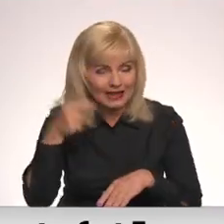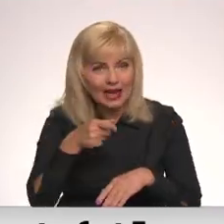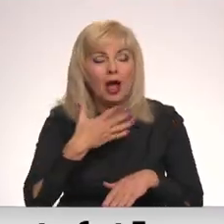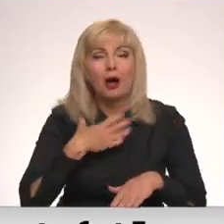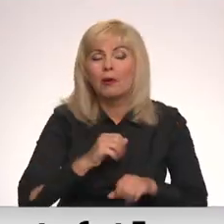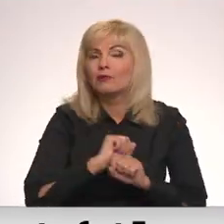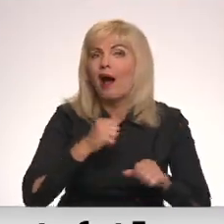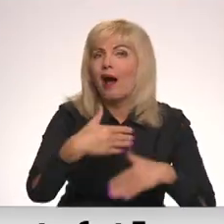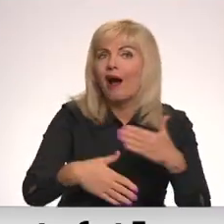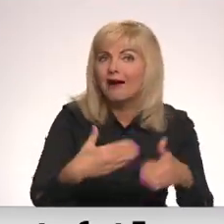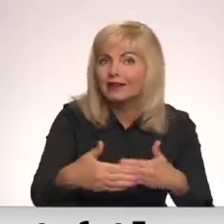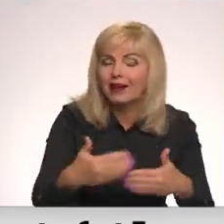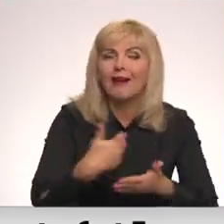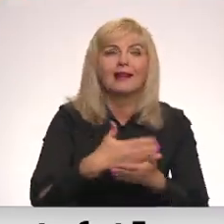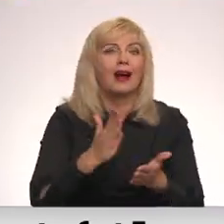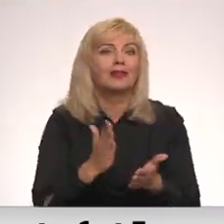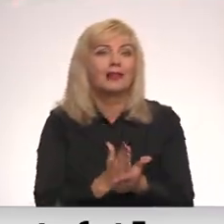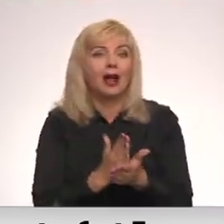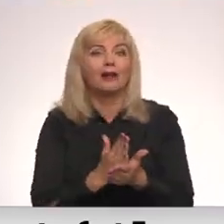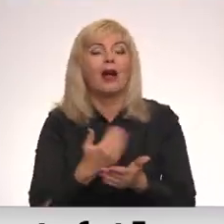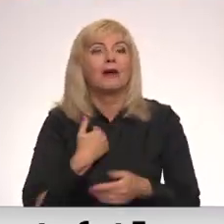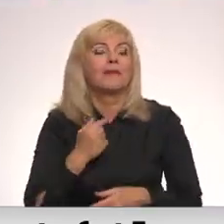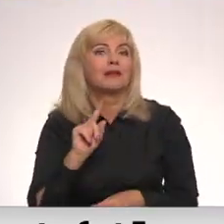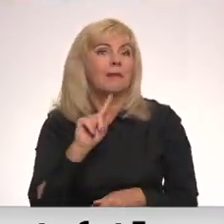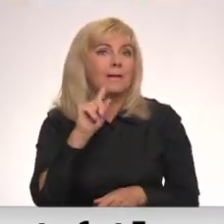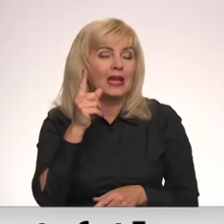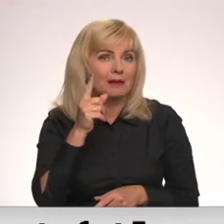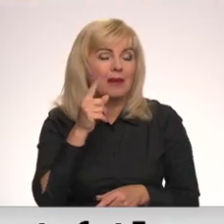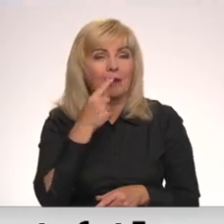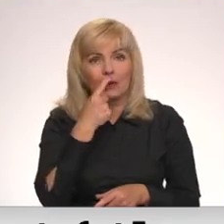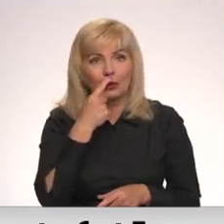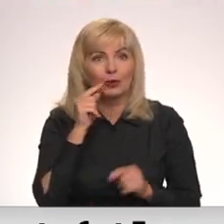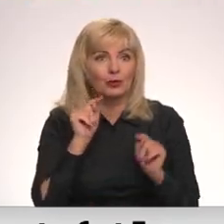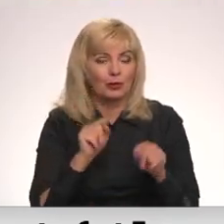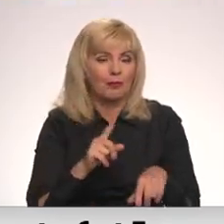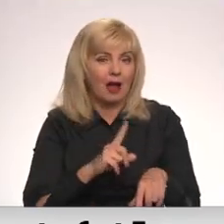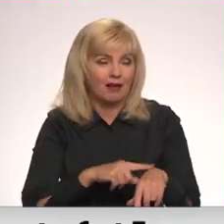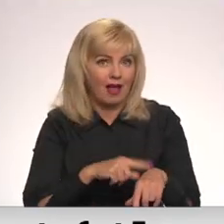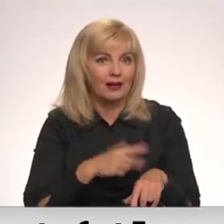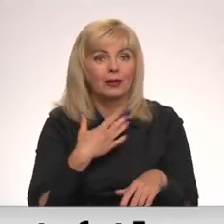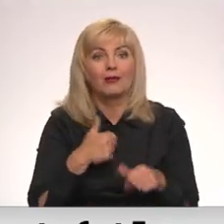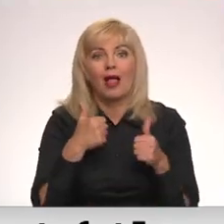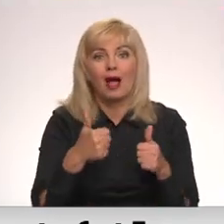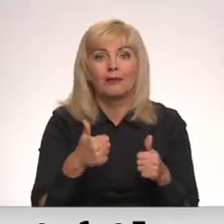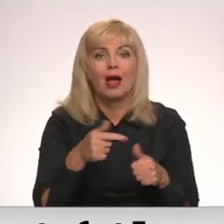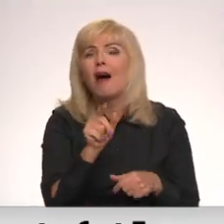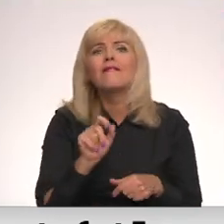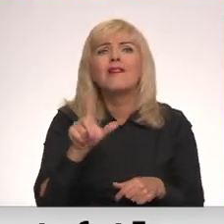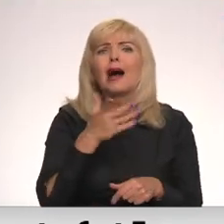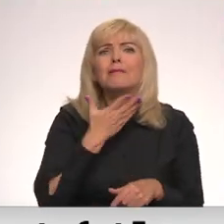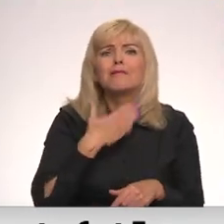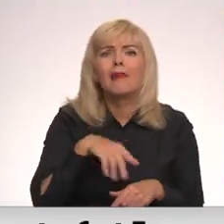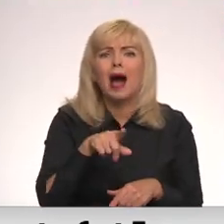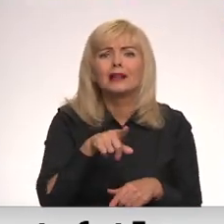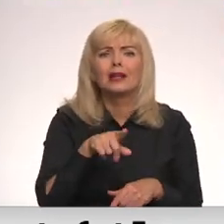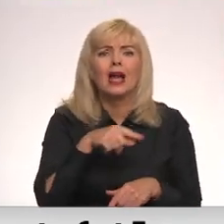raiti. Lielāko daļu stancijas mēs esam pirmie. Nu, pēc laikā. Un ir jautri. A, kas jums vairāk patika? Šaušana.